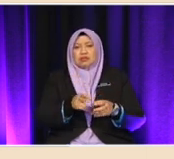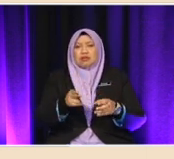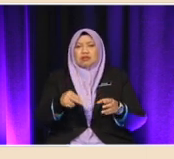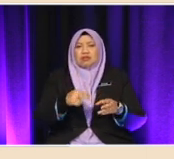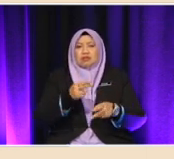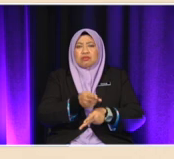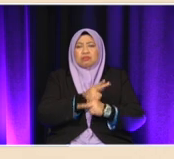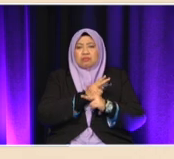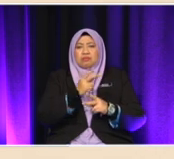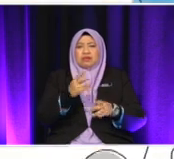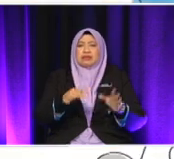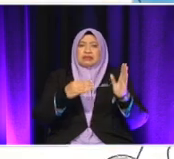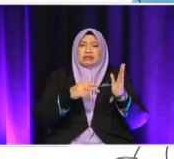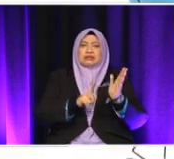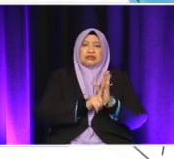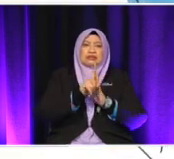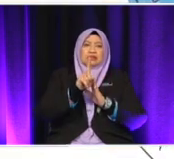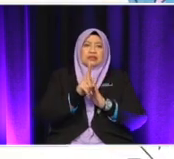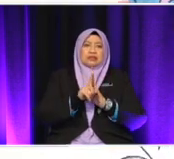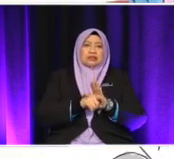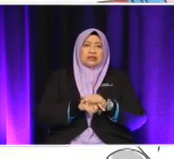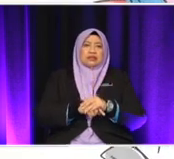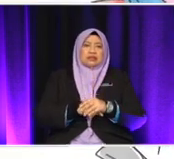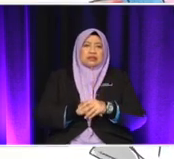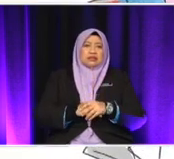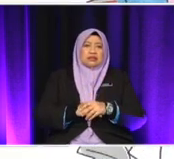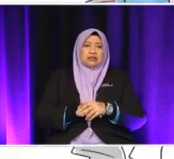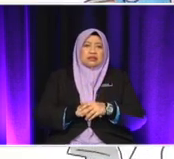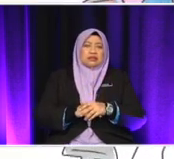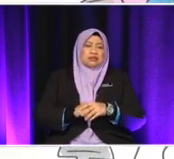Oke saya mau coba berkaitan dengan soal tadi apa